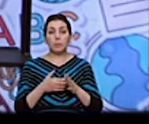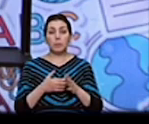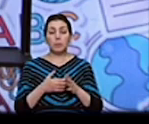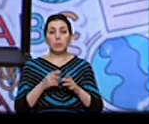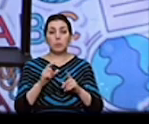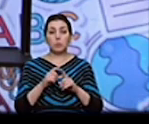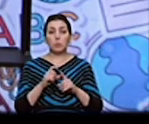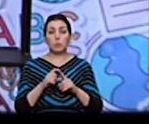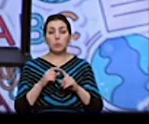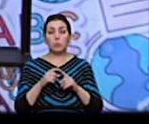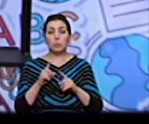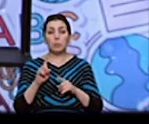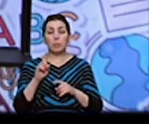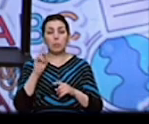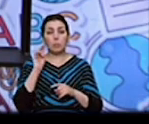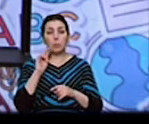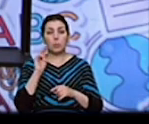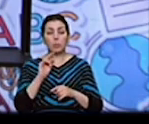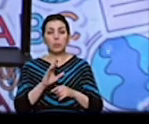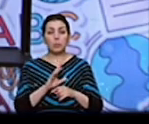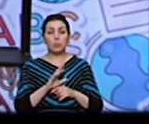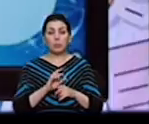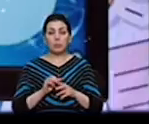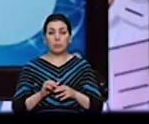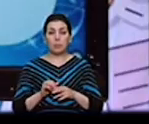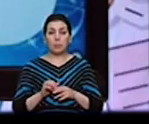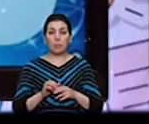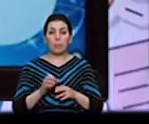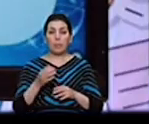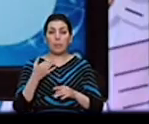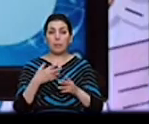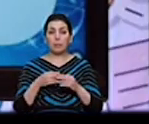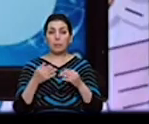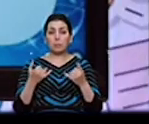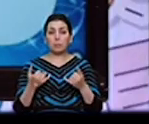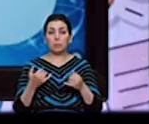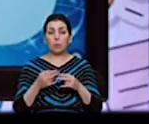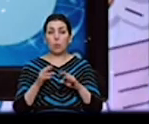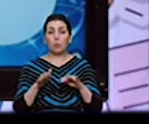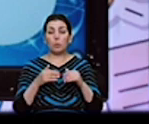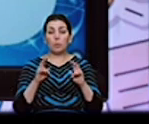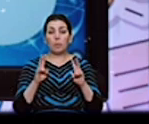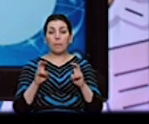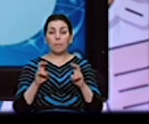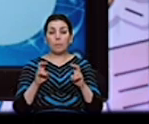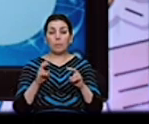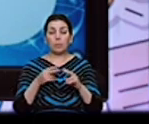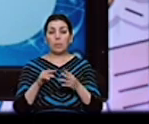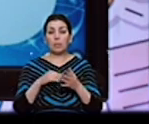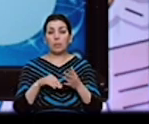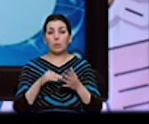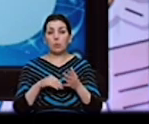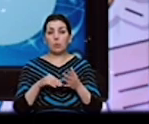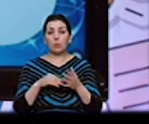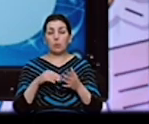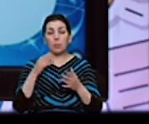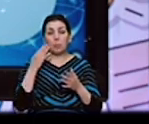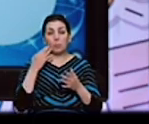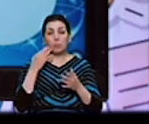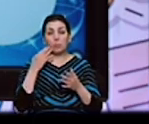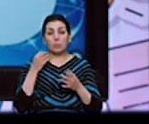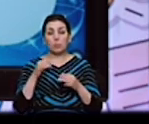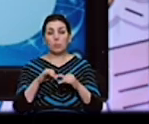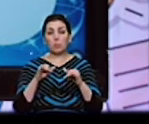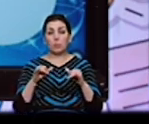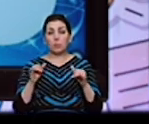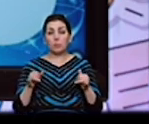son so'z turkumi haqida nimalarni o'rgandingiz? Keling, hozir sizlar bilan o'tilgan mavzularni takrorlab,